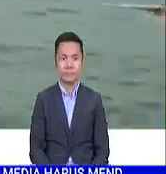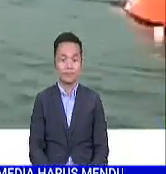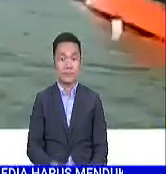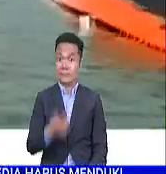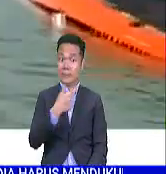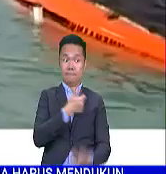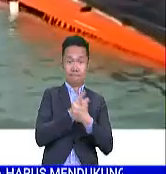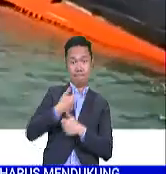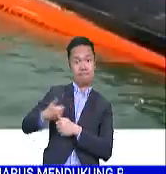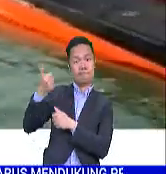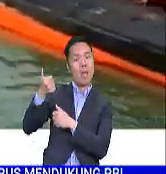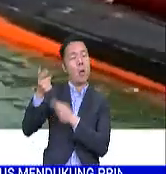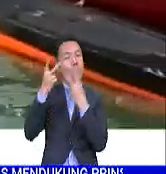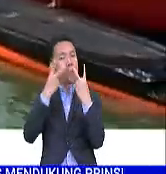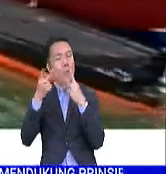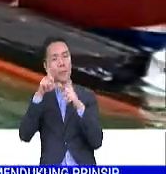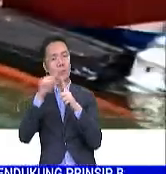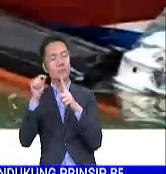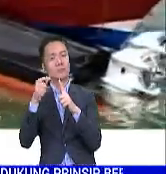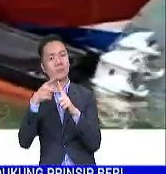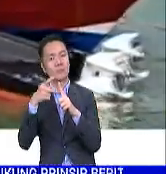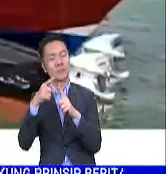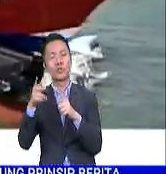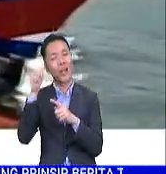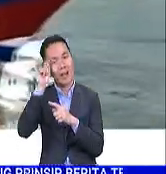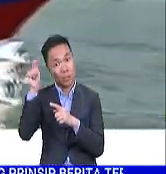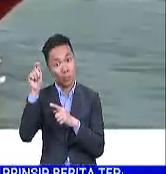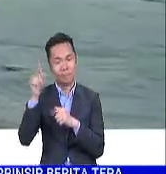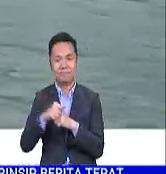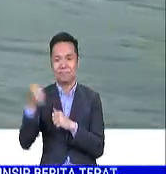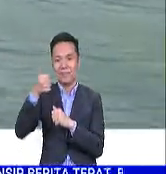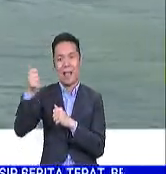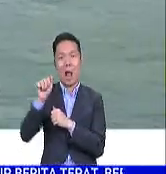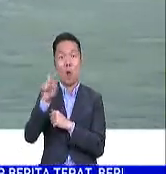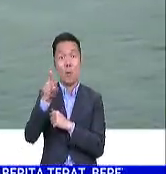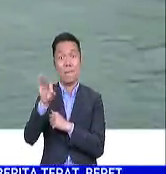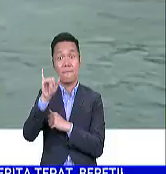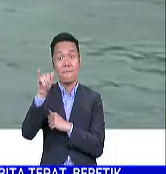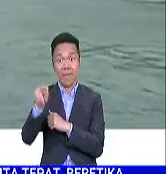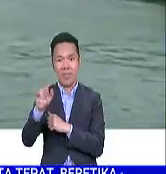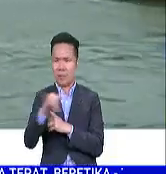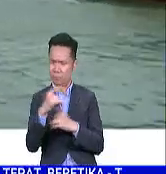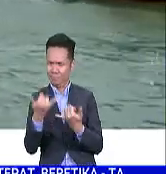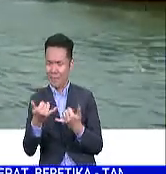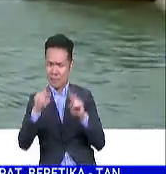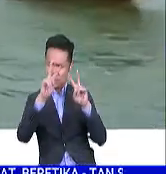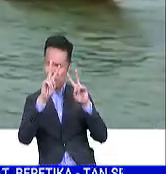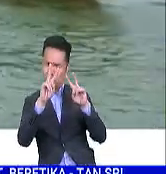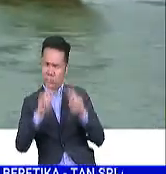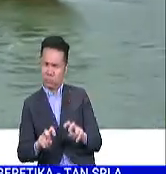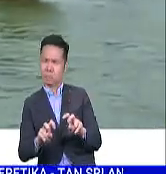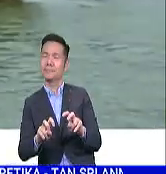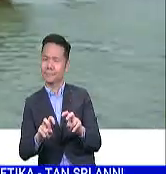Pengerusi Jawatan Kuasa Pelancongan, Kebudayaan dan Teknologi Digital Terengganu, Arifin Deraman berkata kerajaan negeri mahu siasatan